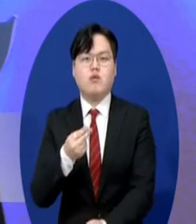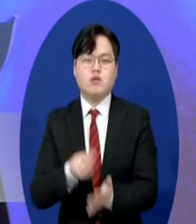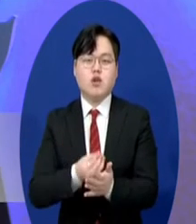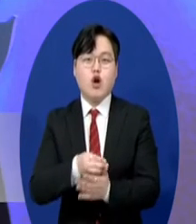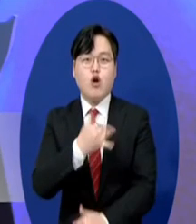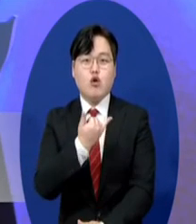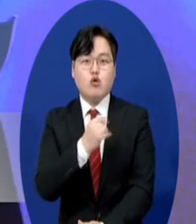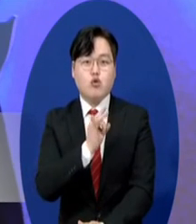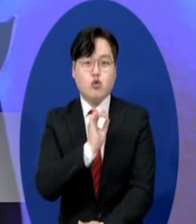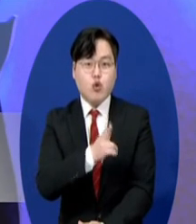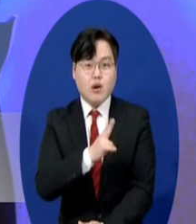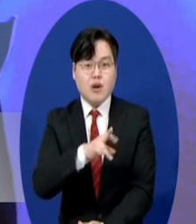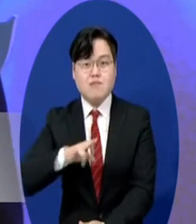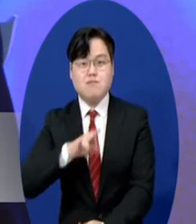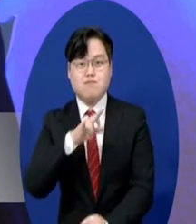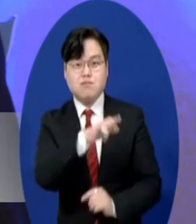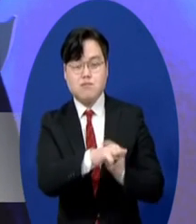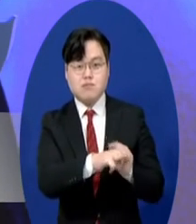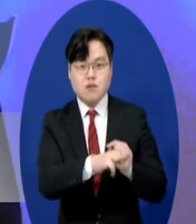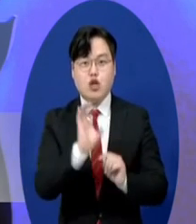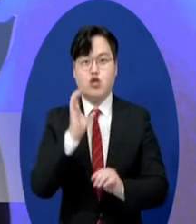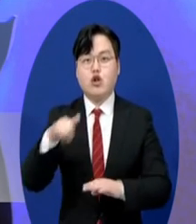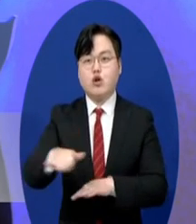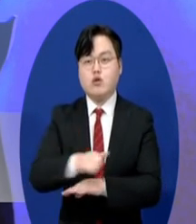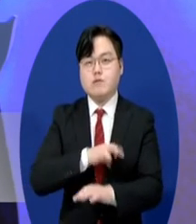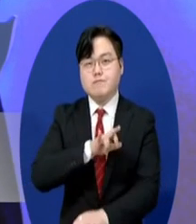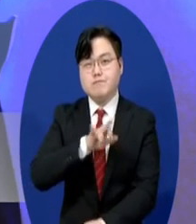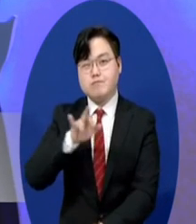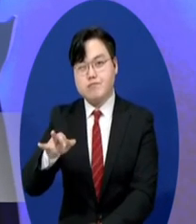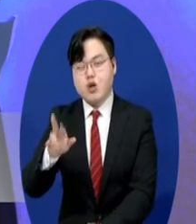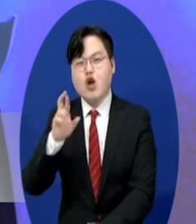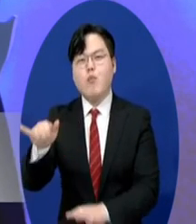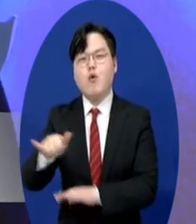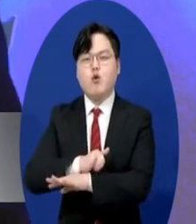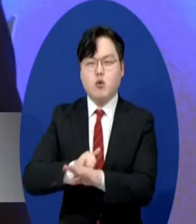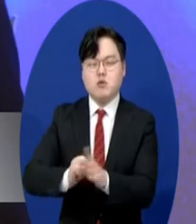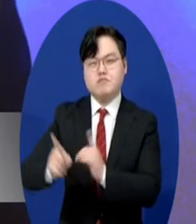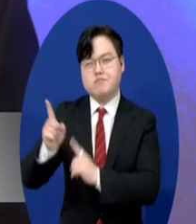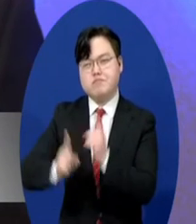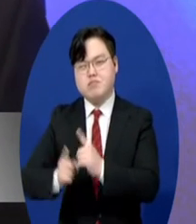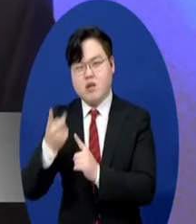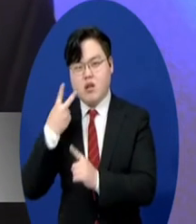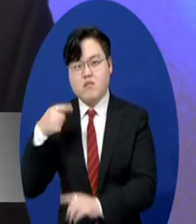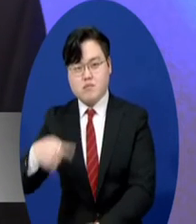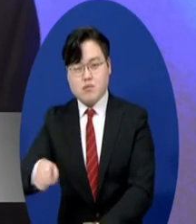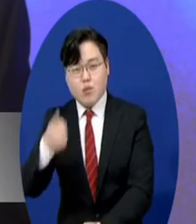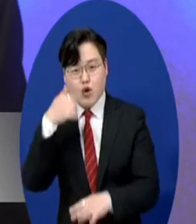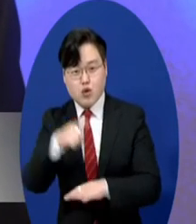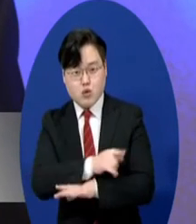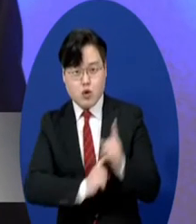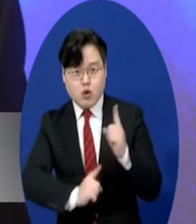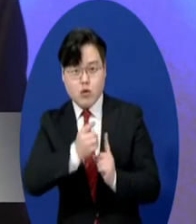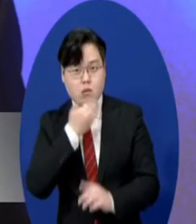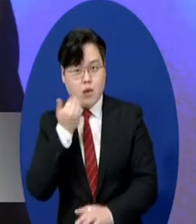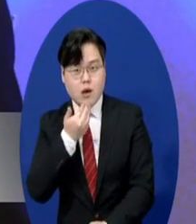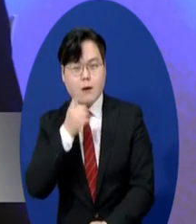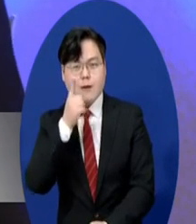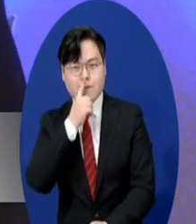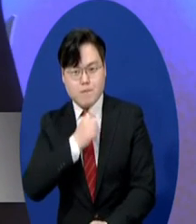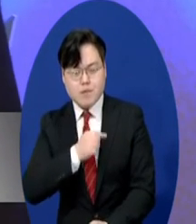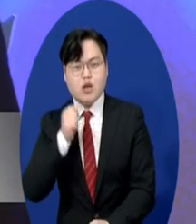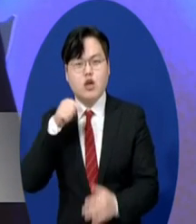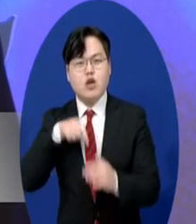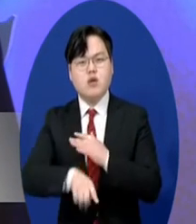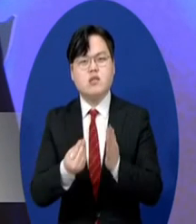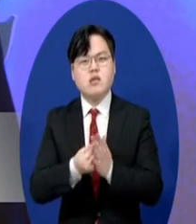жишээлбэл Туркш Айрлан Аэрофлоттой Корейн айр жишээлбэл Японы одоо JAL-та өрсөлдөх замаар Монголд энэний цаана юу байх вэ гэхээр